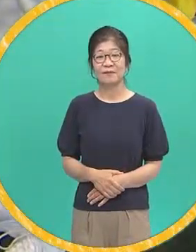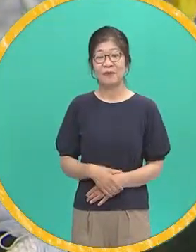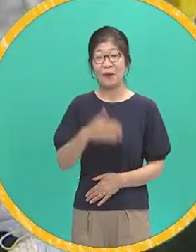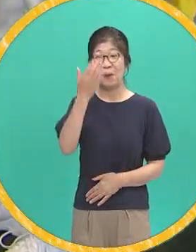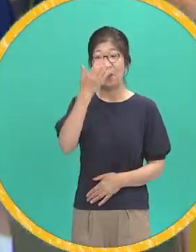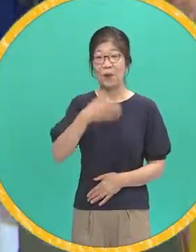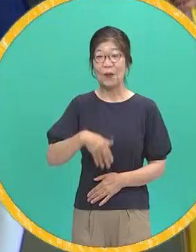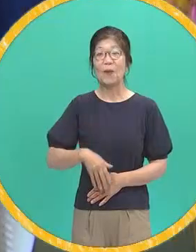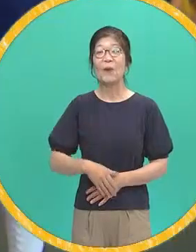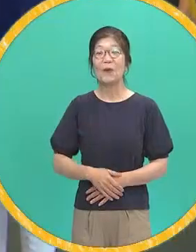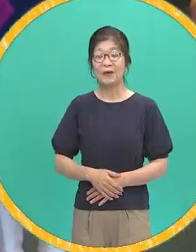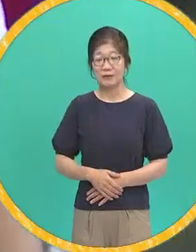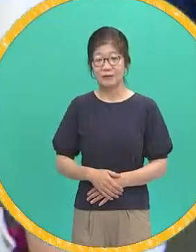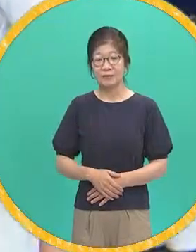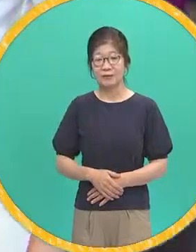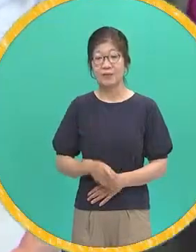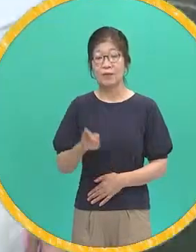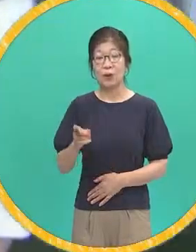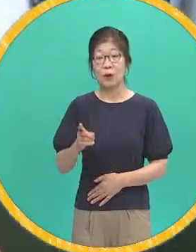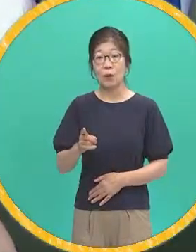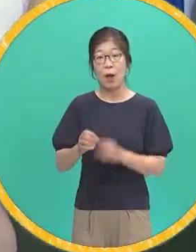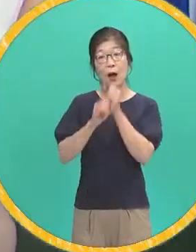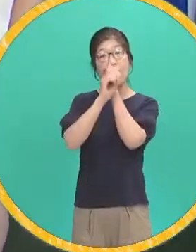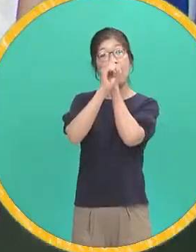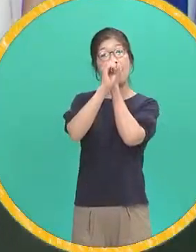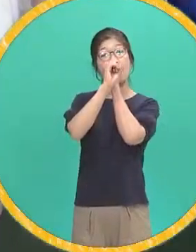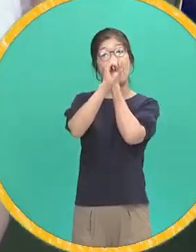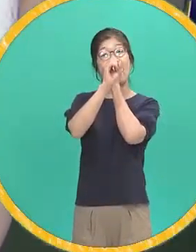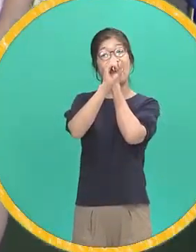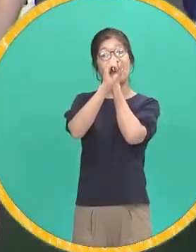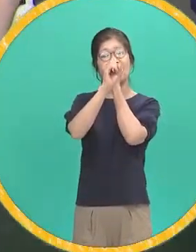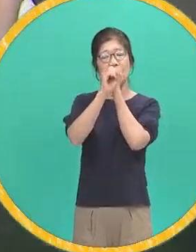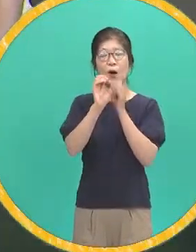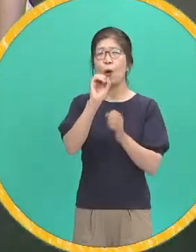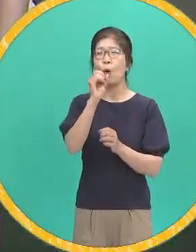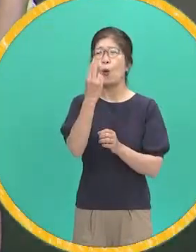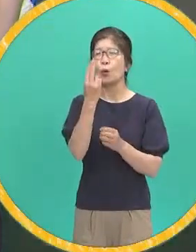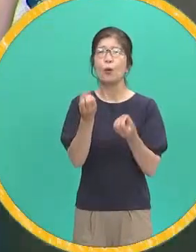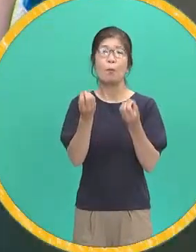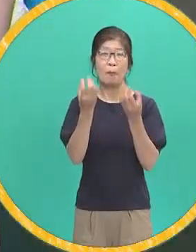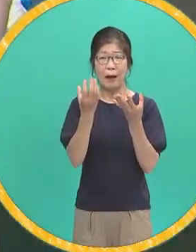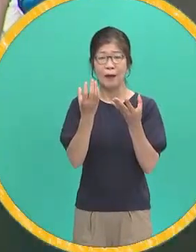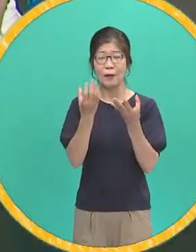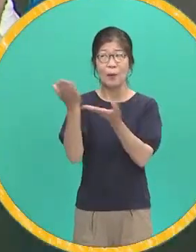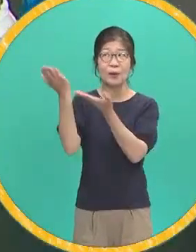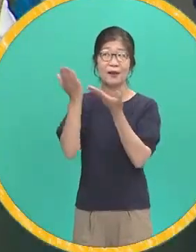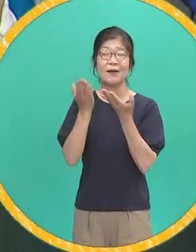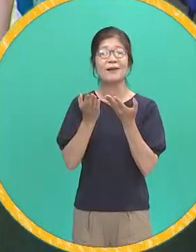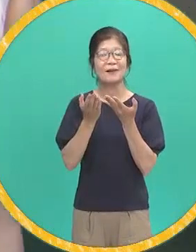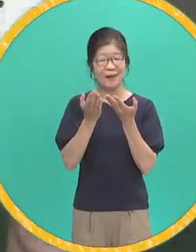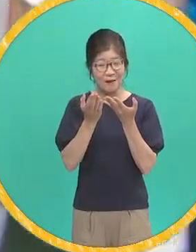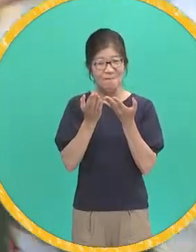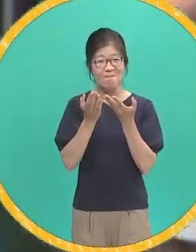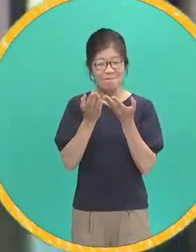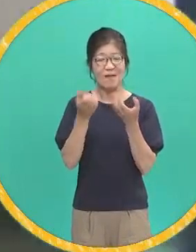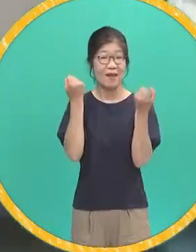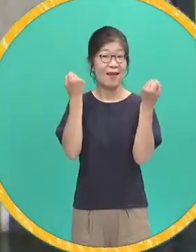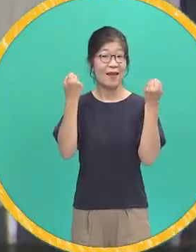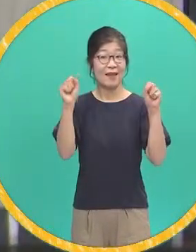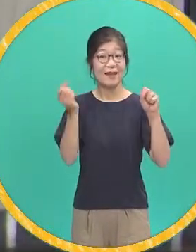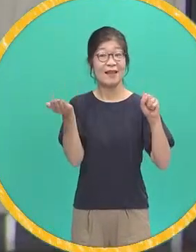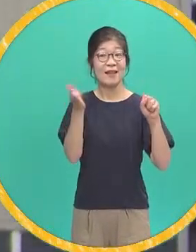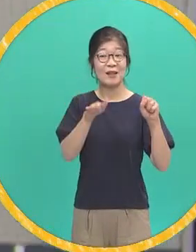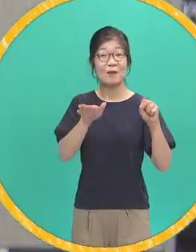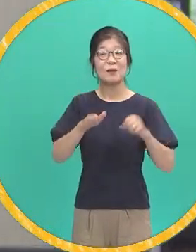すごいラッパを小道具としてもう老けないものを使わせていただいて演技の中に